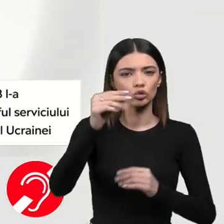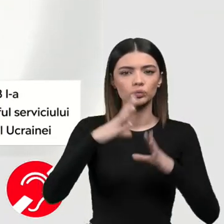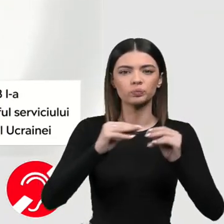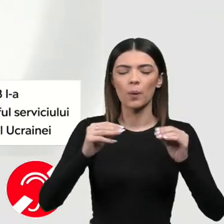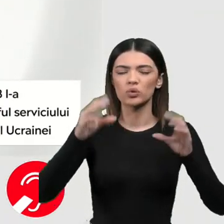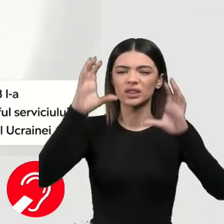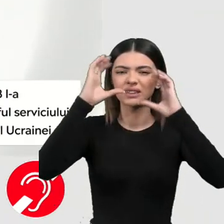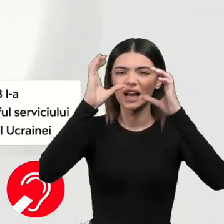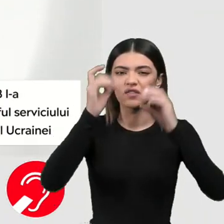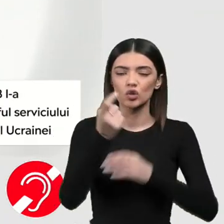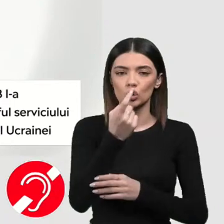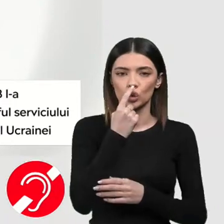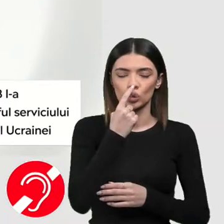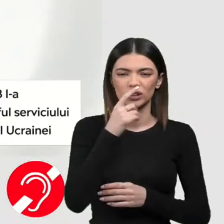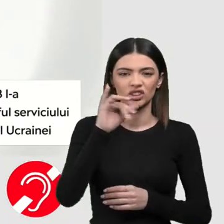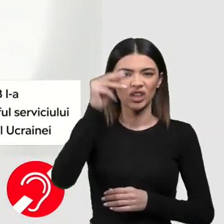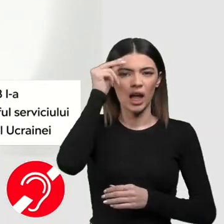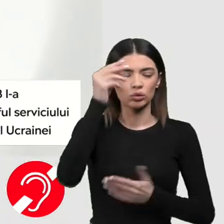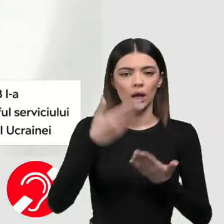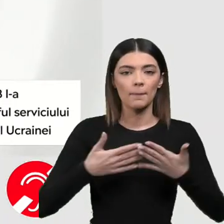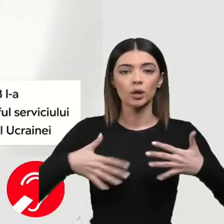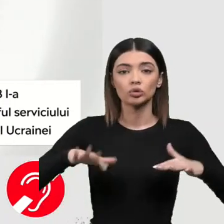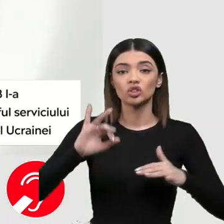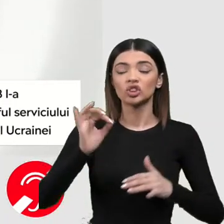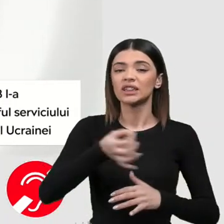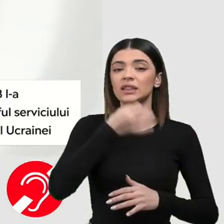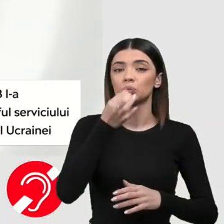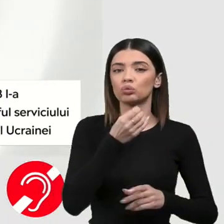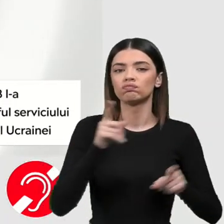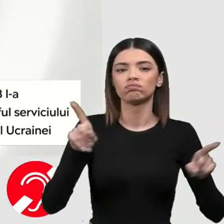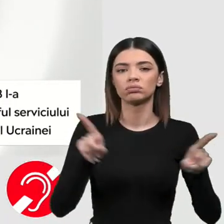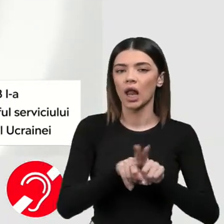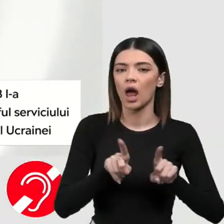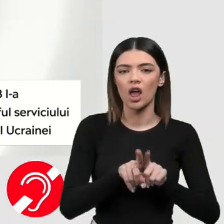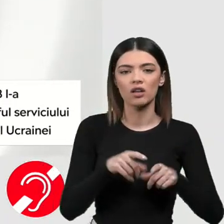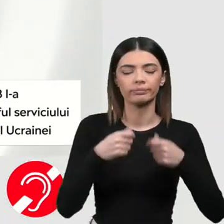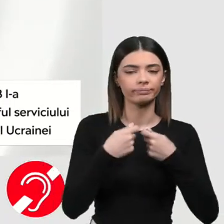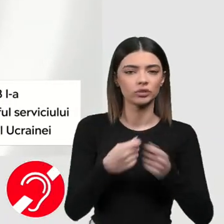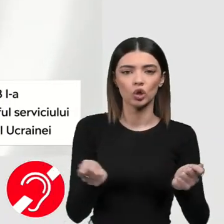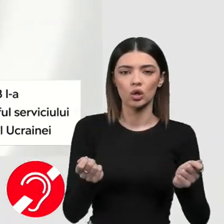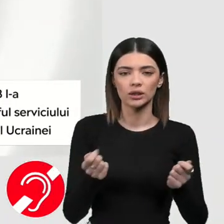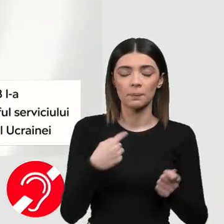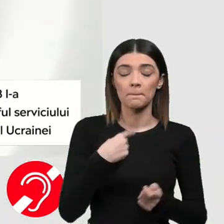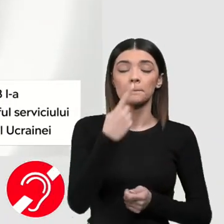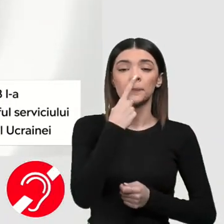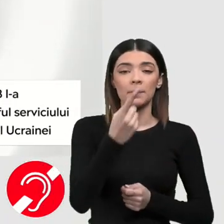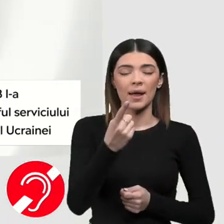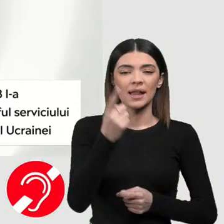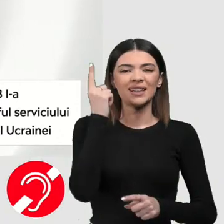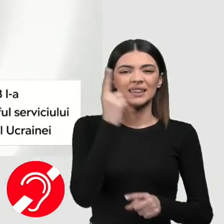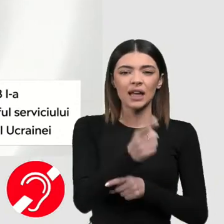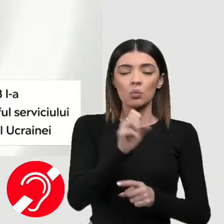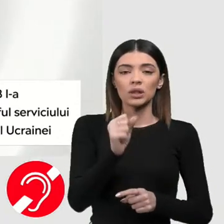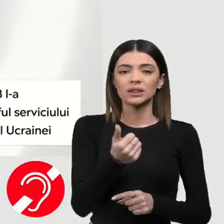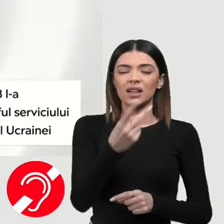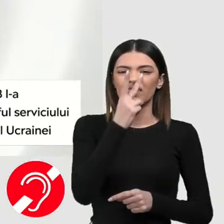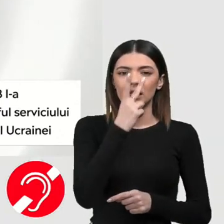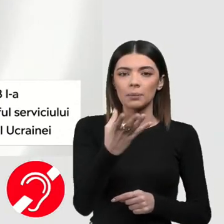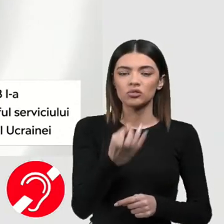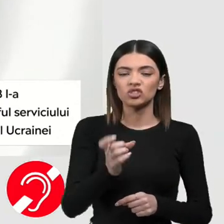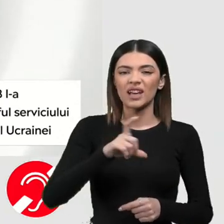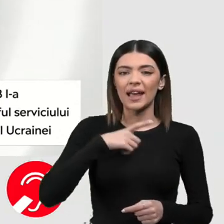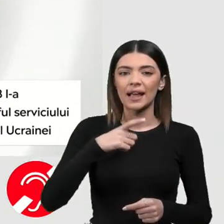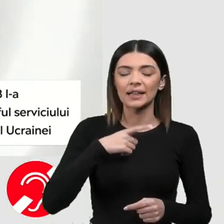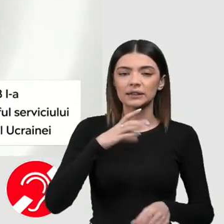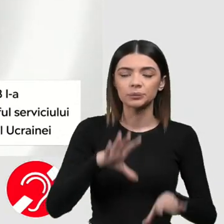multe televiziuni din Rusia, și spunând același lucru. În primul rând, ar trebui să vedem ceea ce se întâmplă